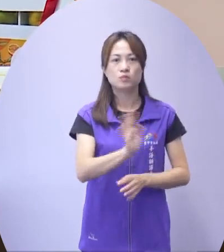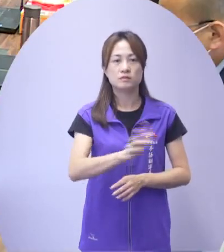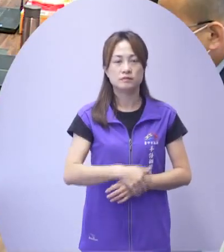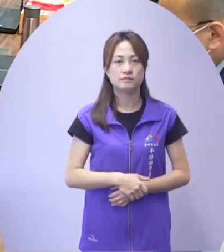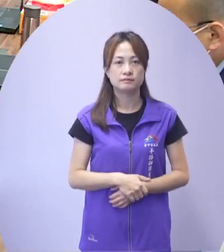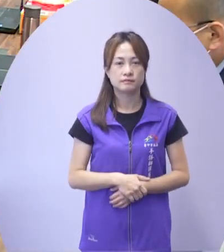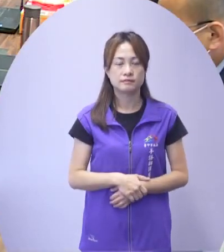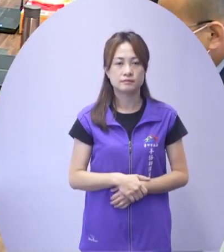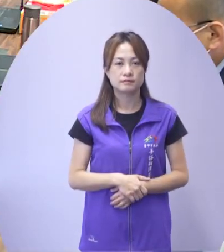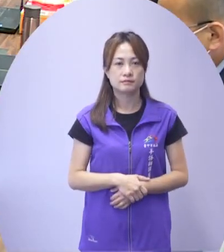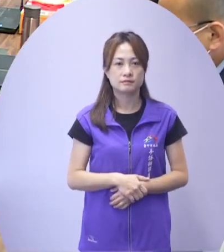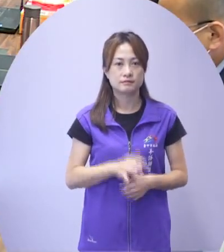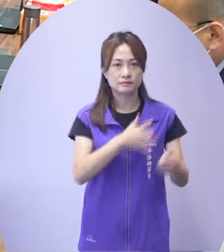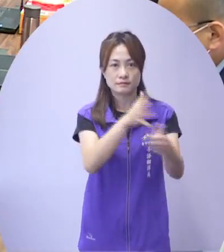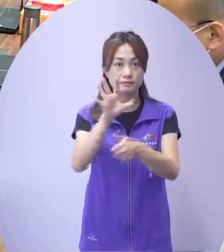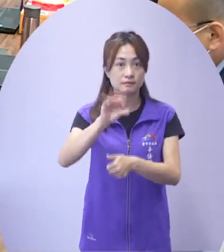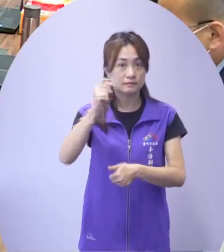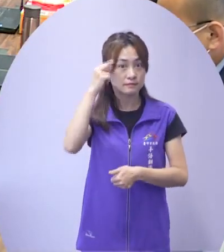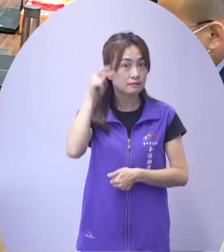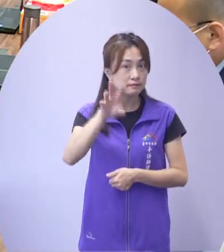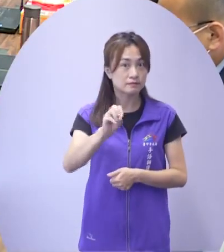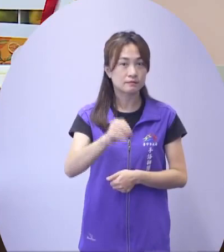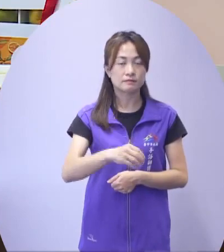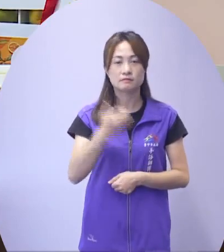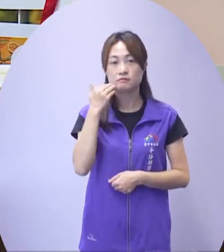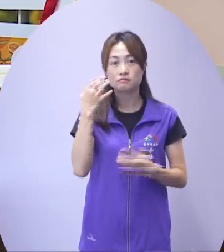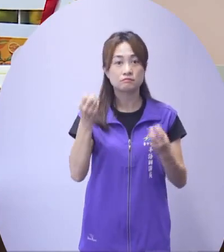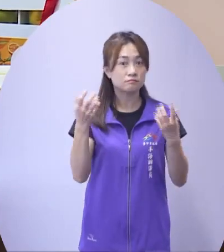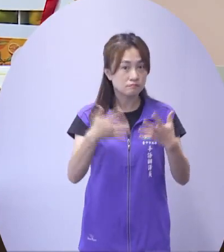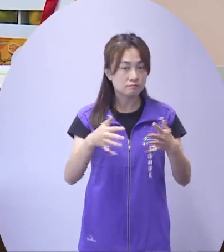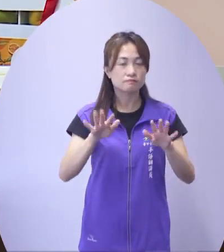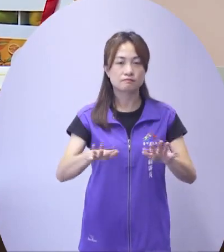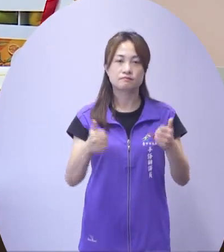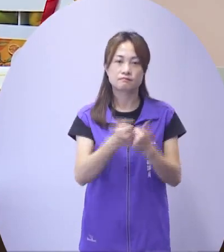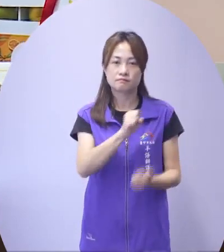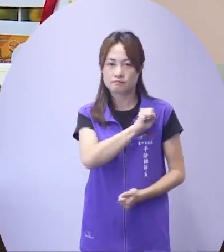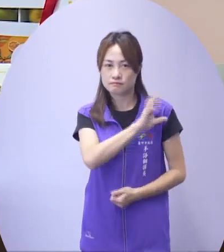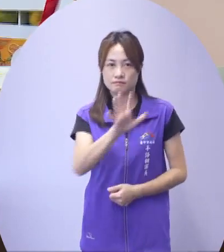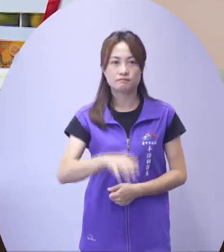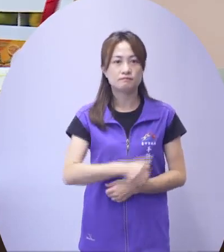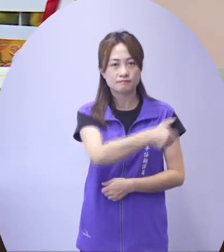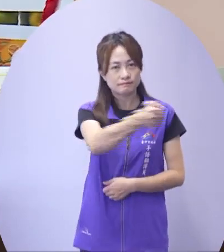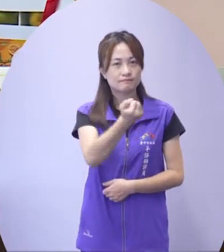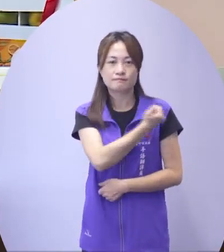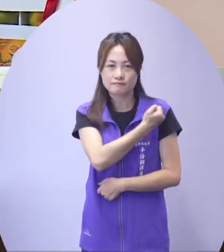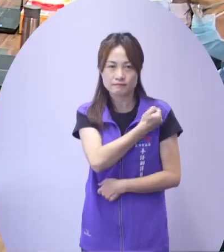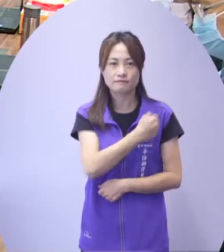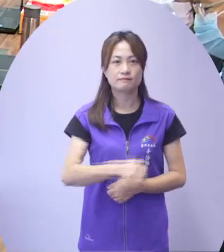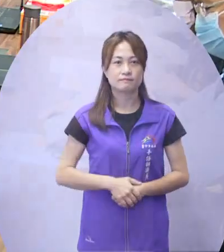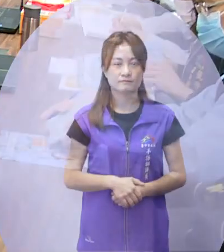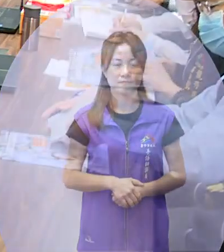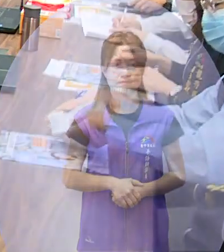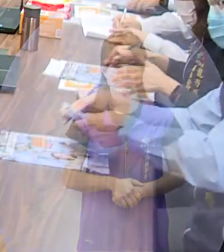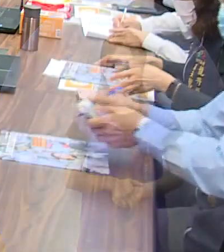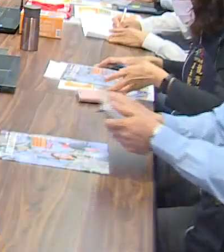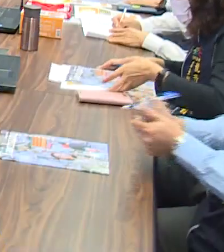提醒。那请问大家还没有意见？如果没有的话，我们今天会议开到这个地方，大家辛苦了，散会。